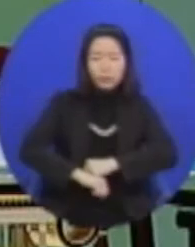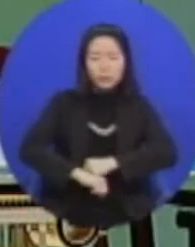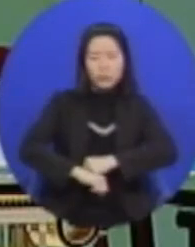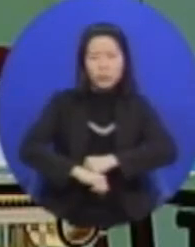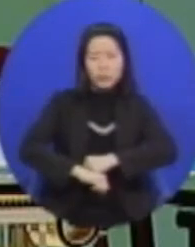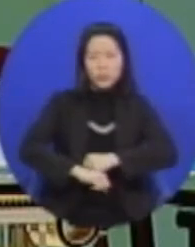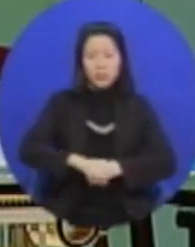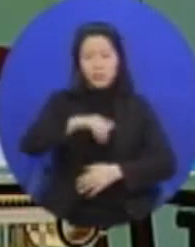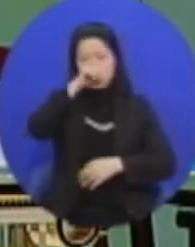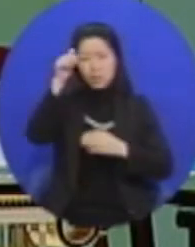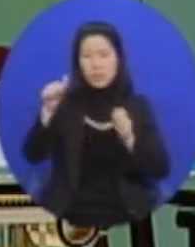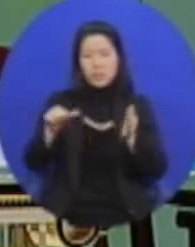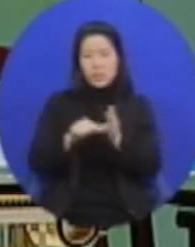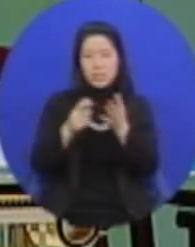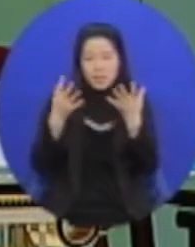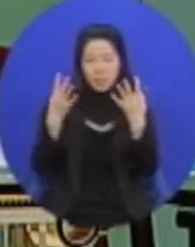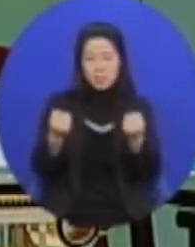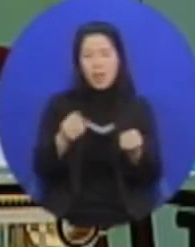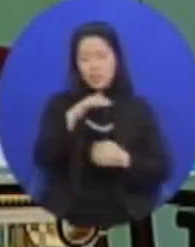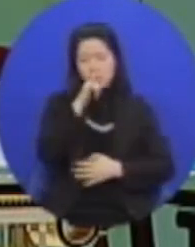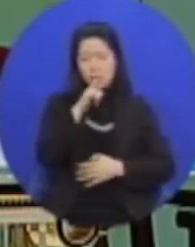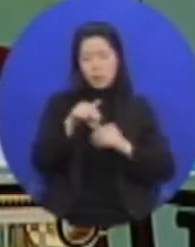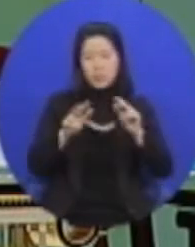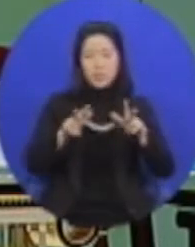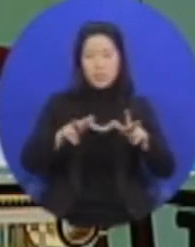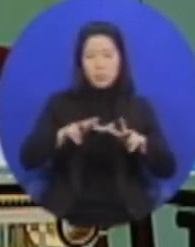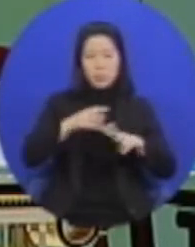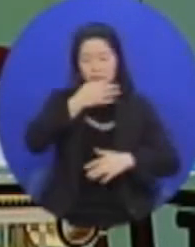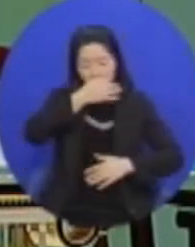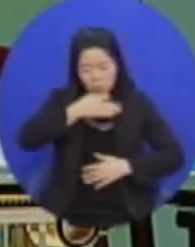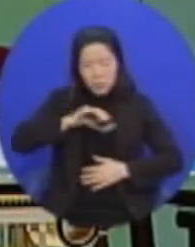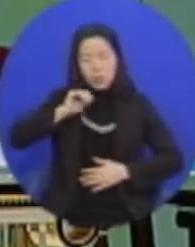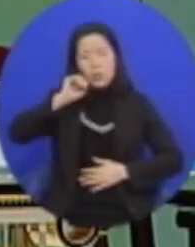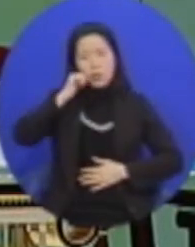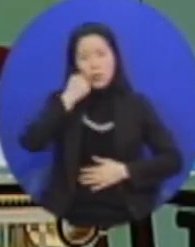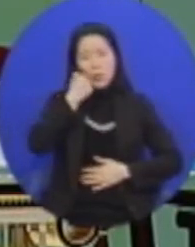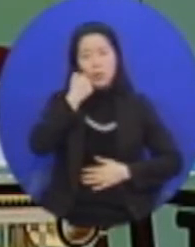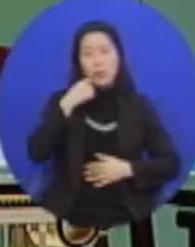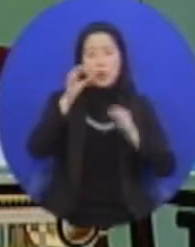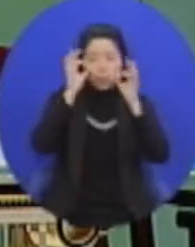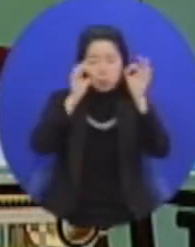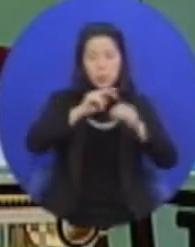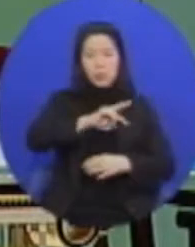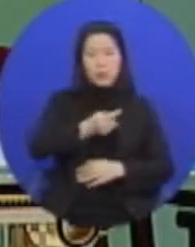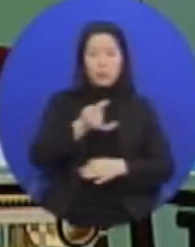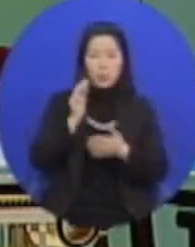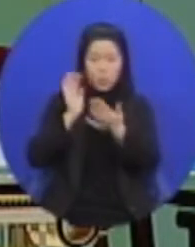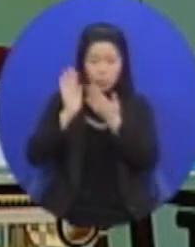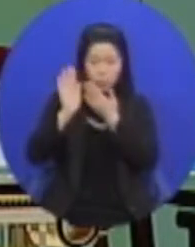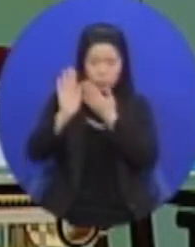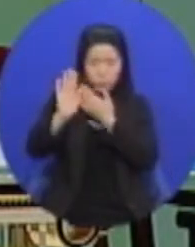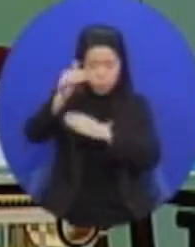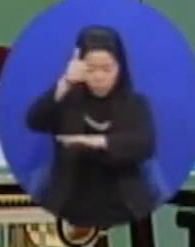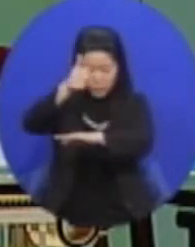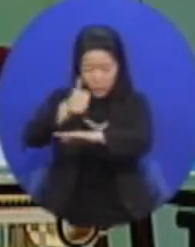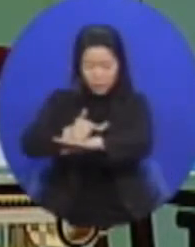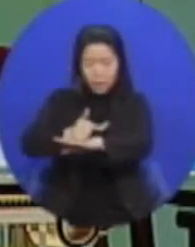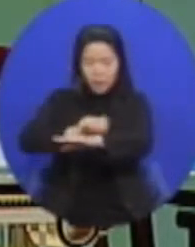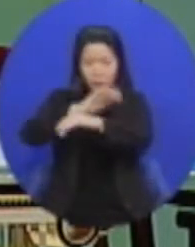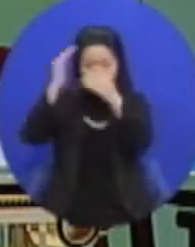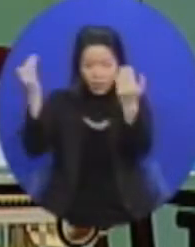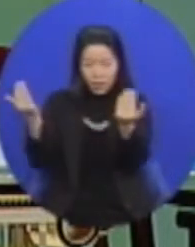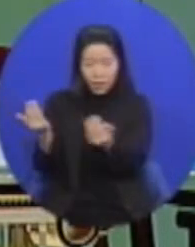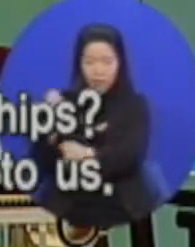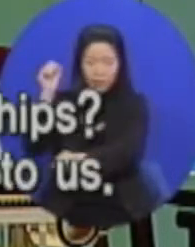얼마나 많습니까 지금은 힘들고 어려운 일 같아도 나중에 가서는 헛 은 일이 다 잘 되어 엄청난 열매